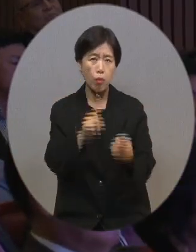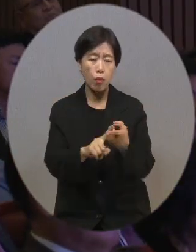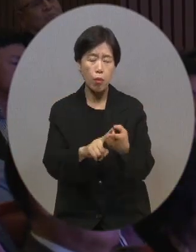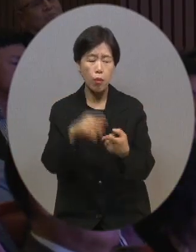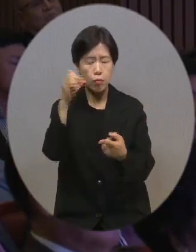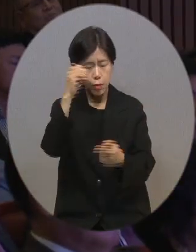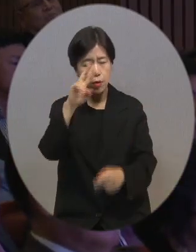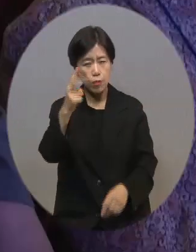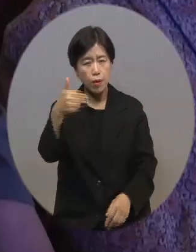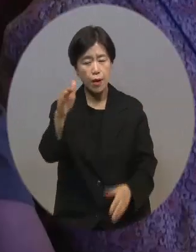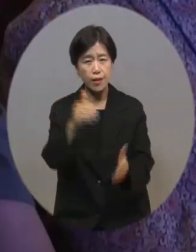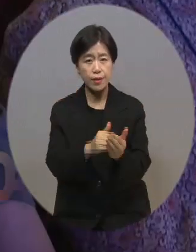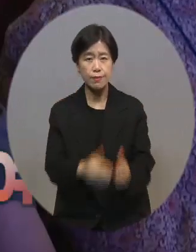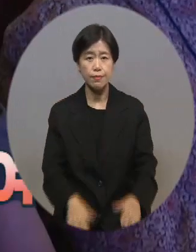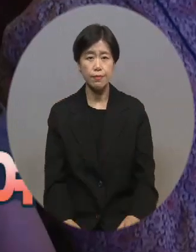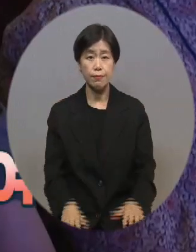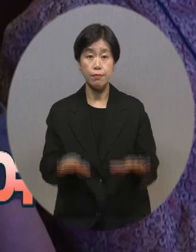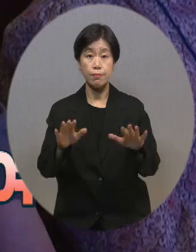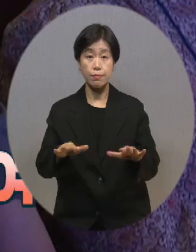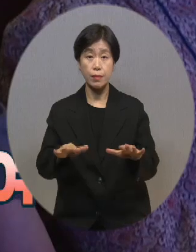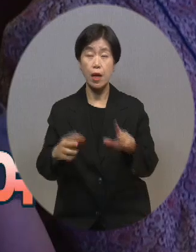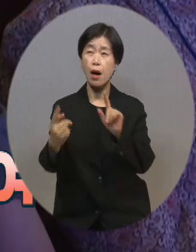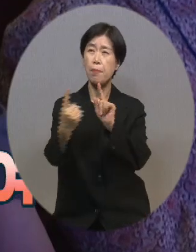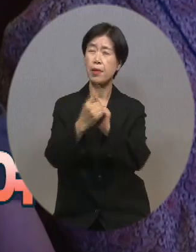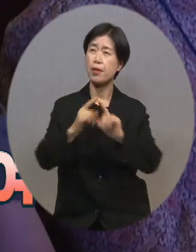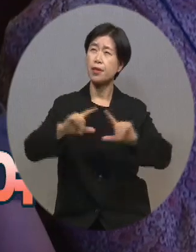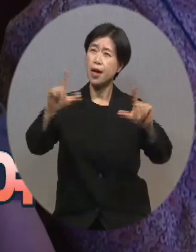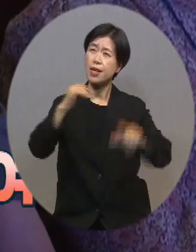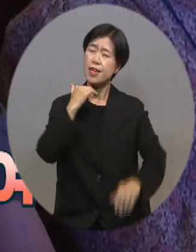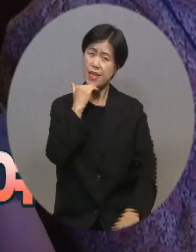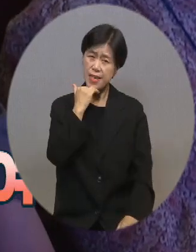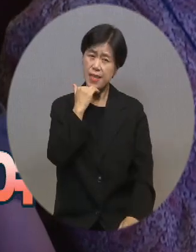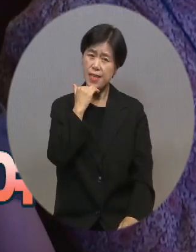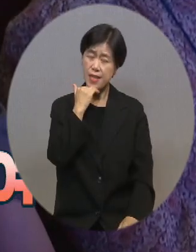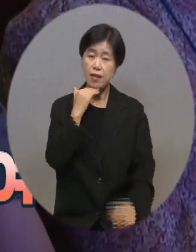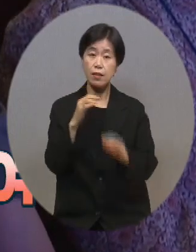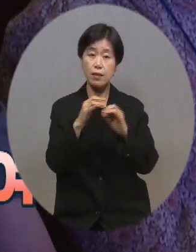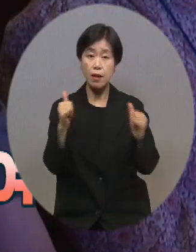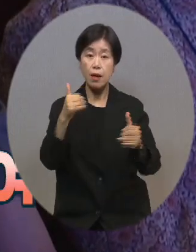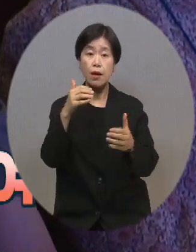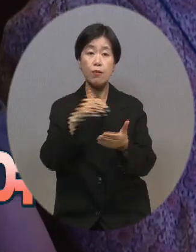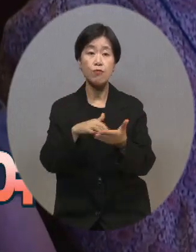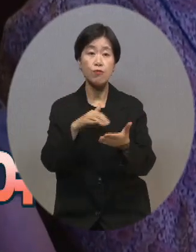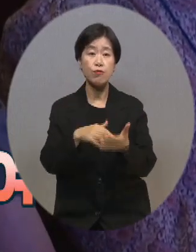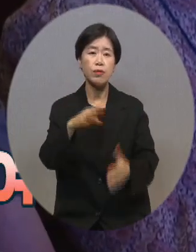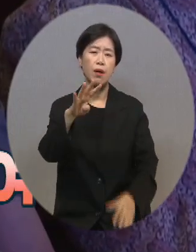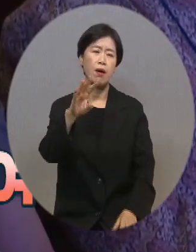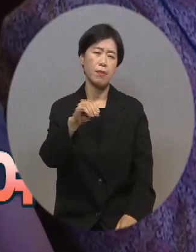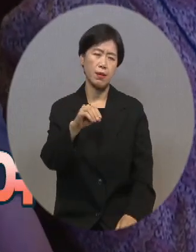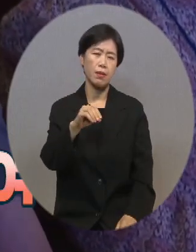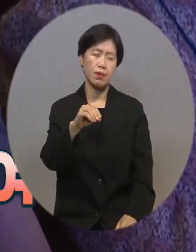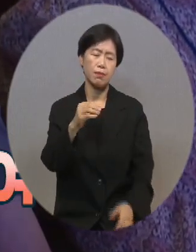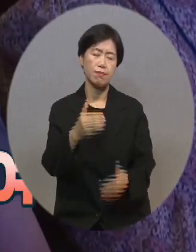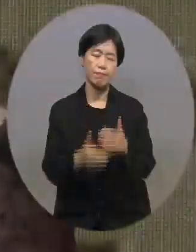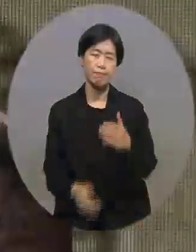상황인데요. 이제 상봉의 그날을 기다리는 이산 가족은 4만 명 정도밖에 남지 않았습니다.